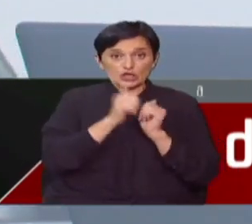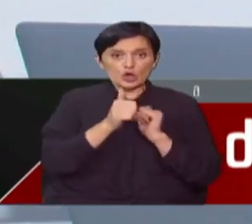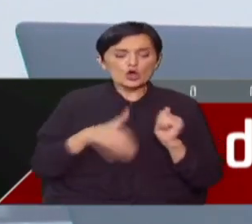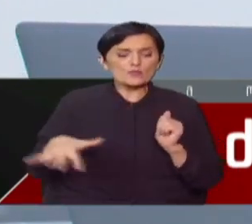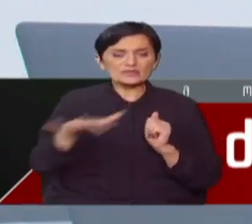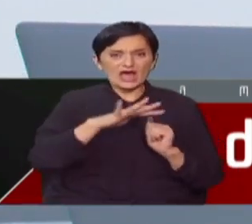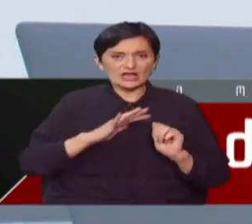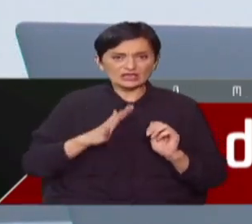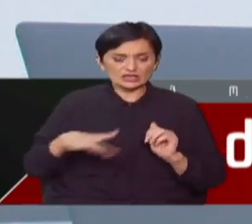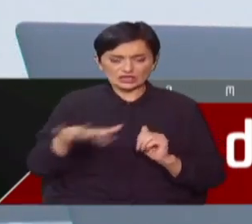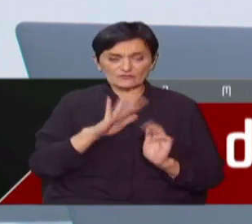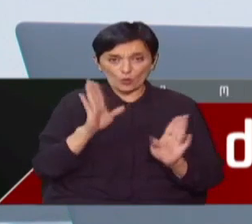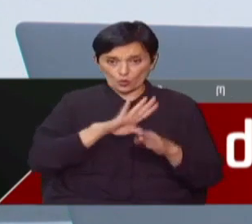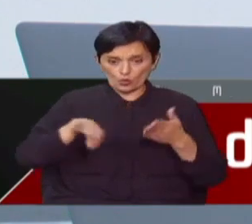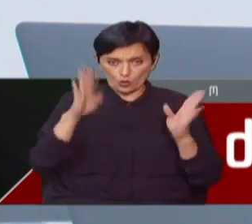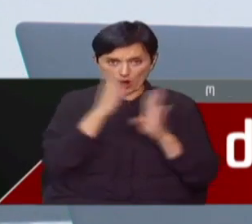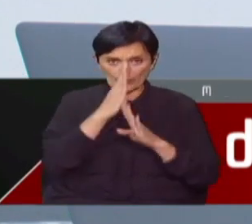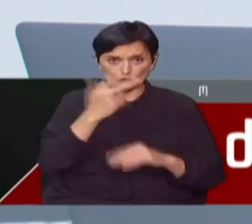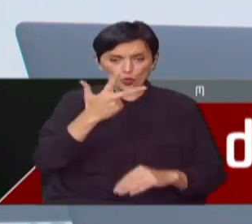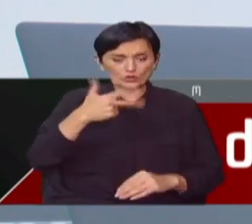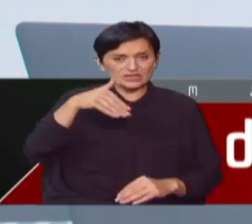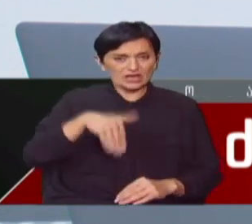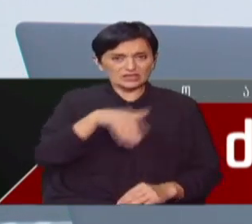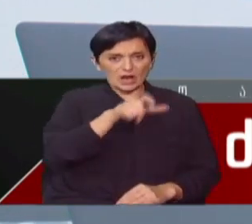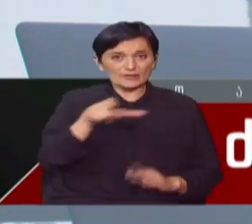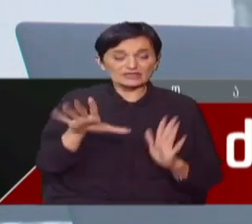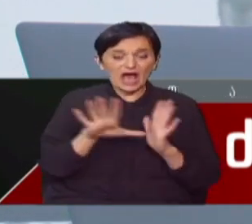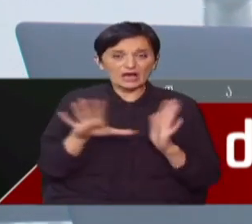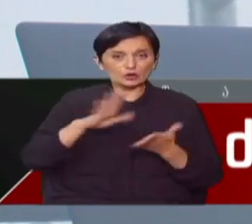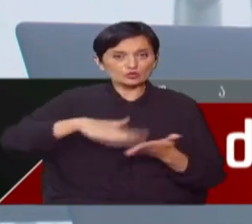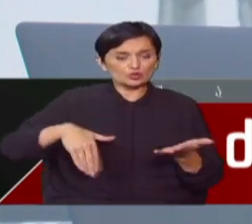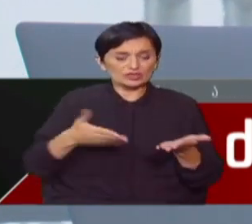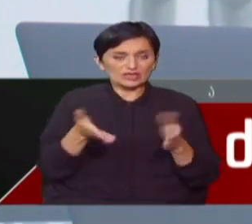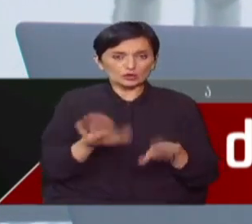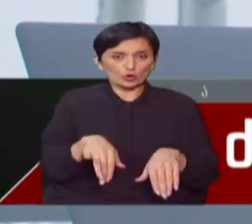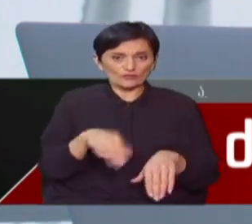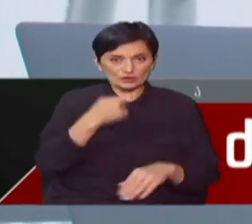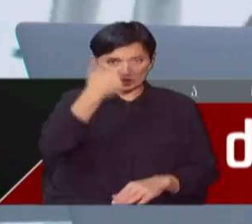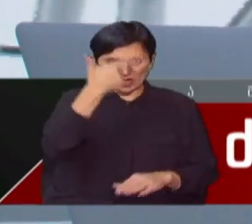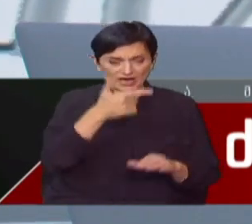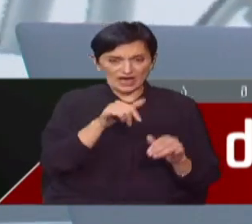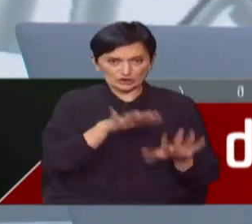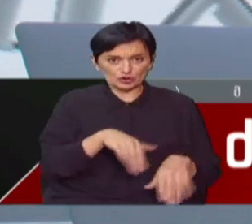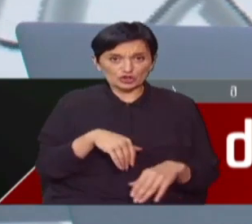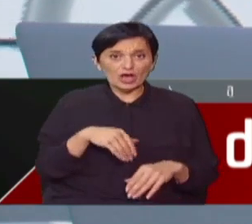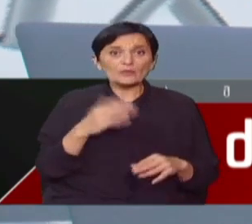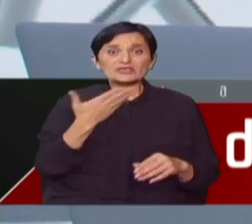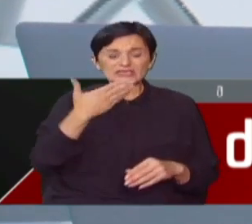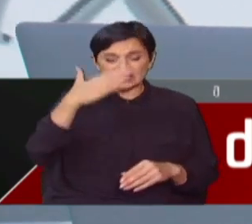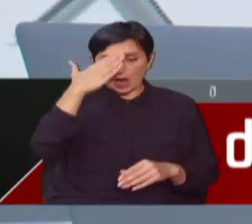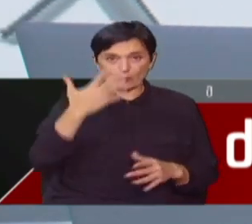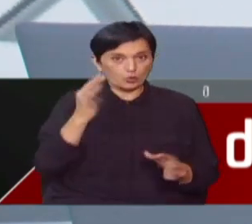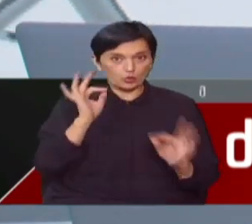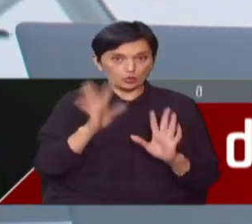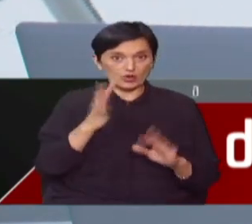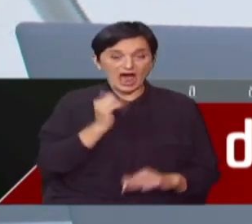ganas gadaulis. Oamini dobam odzdatiata samde adamiani electroenergiis gare și datova cehetsi. Anomaliuri zapkhuli